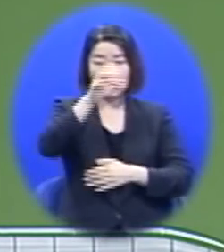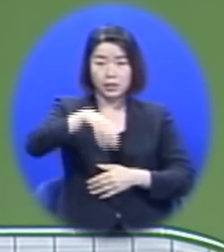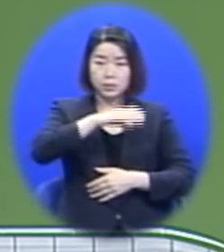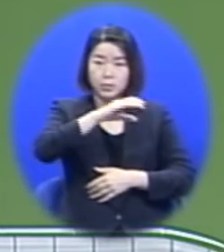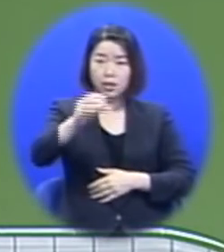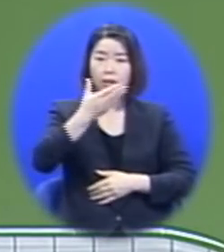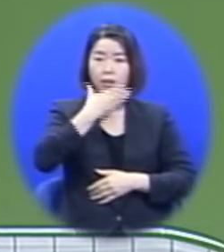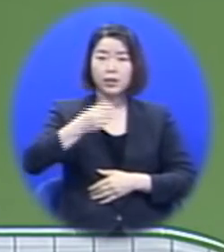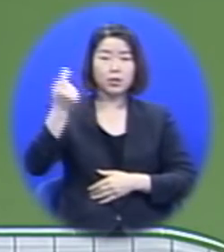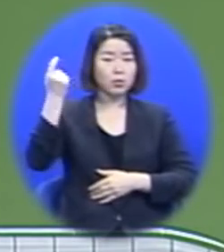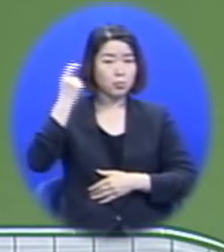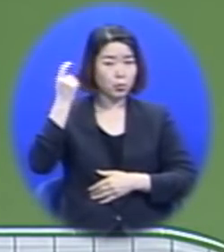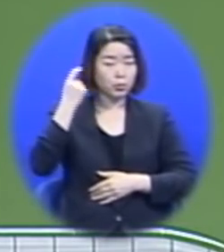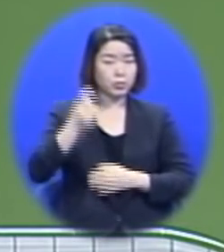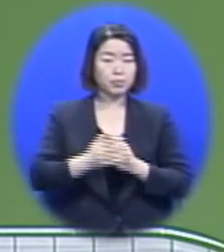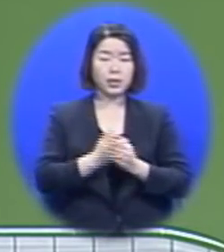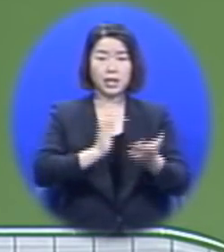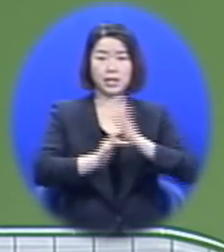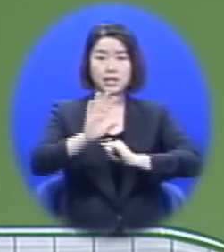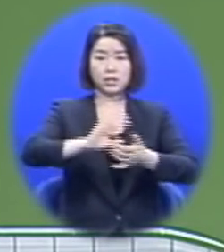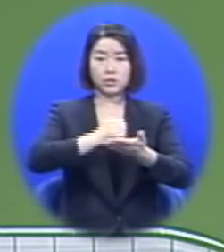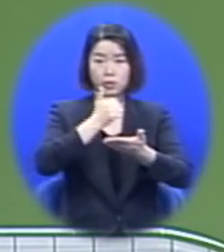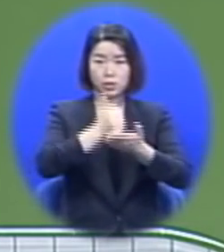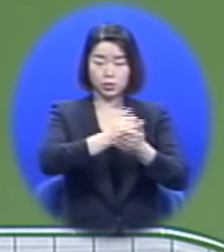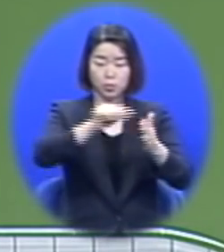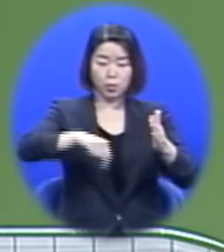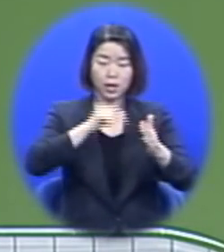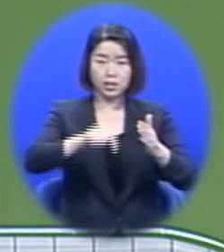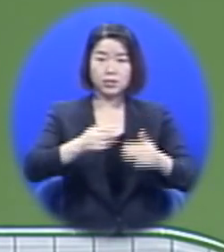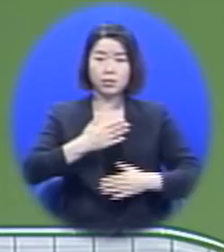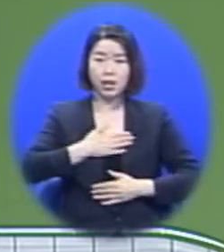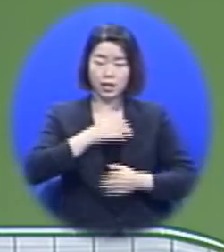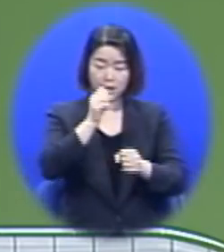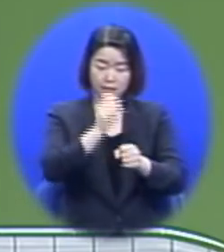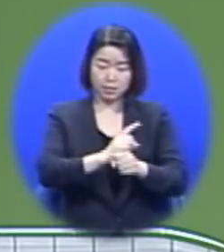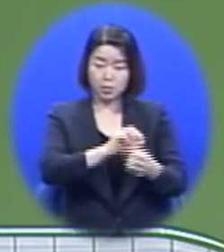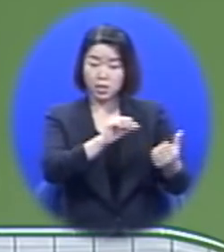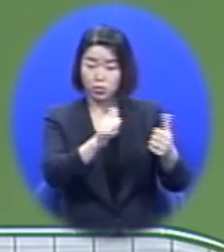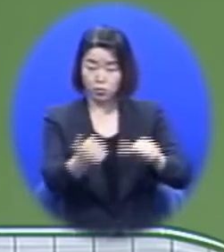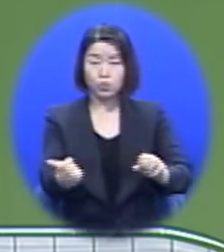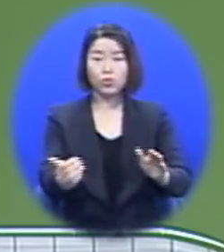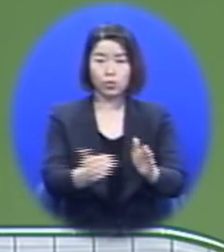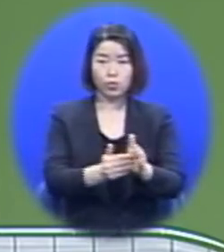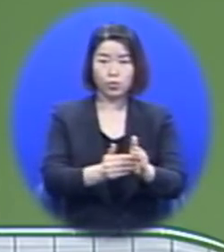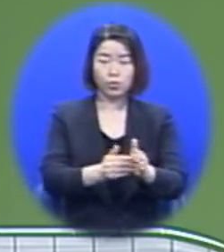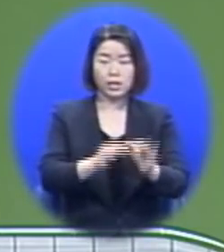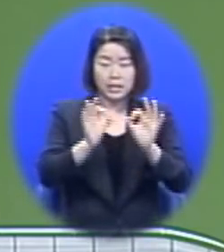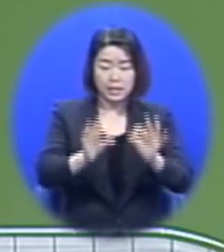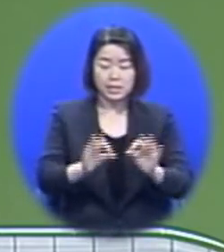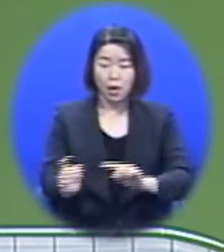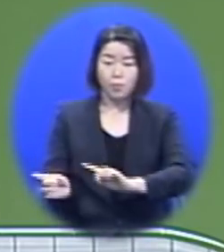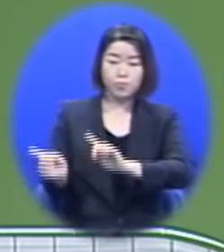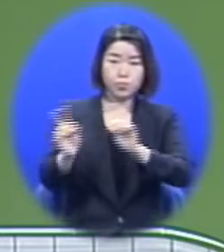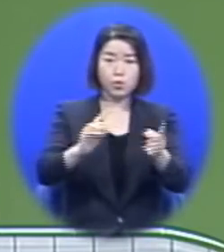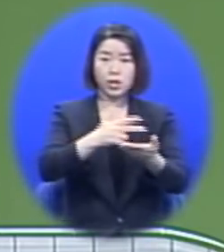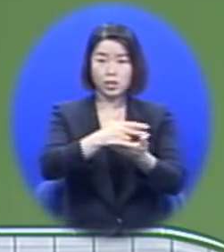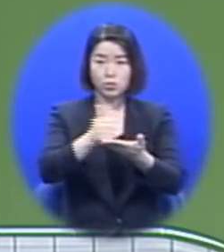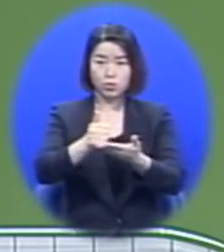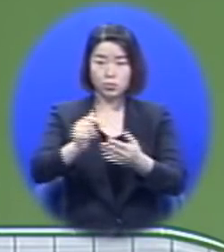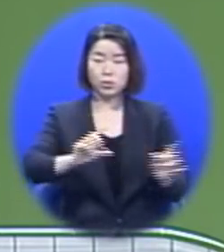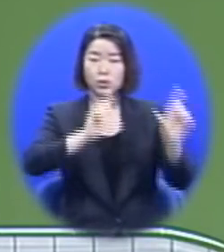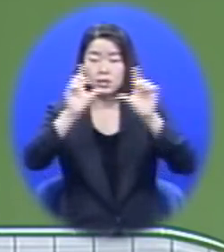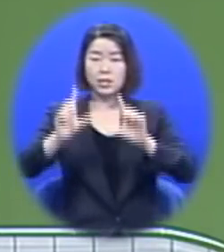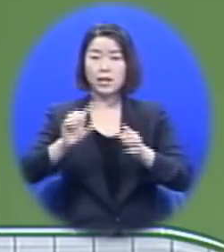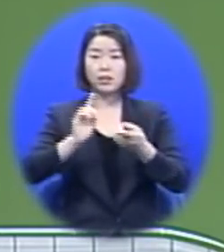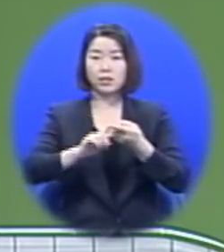십자가의 복음, 예수 그리스도 안에서 내가 이미 죽었고 이제는 부활의 주님으로 사는 것에 대해서